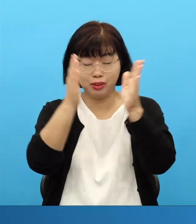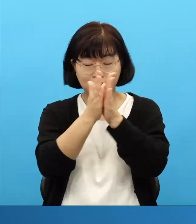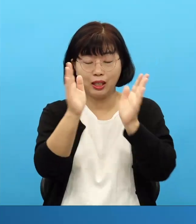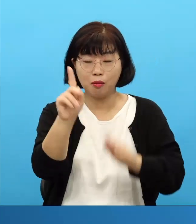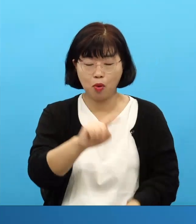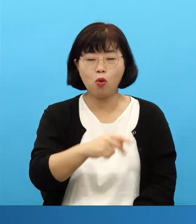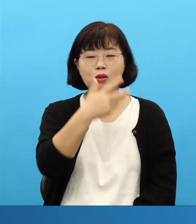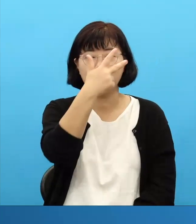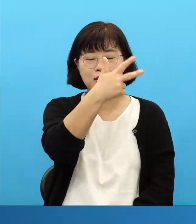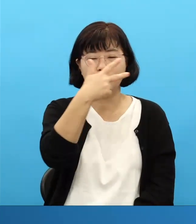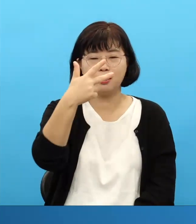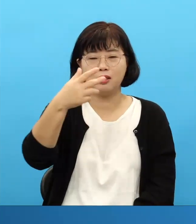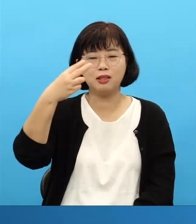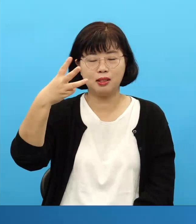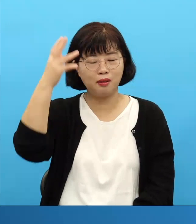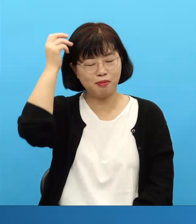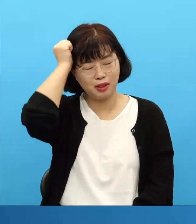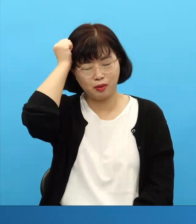do this. 그래서